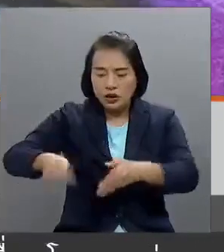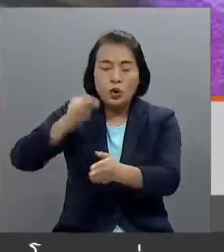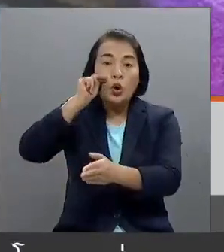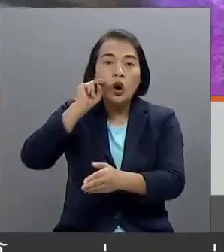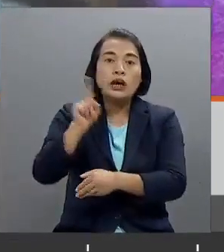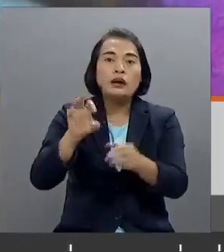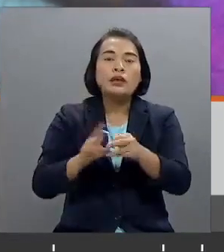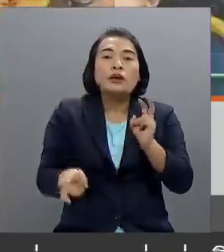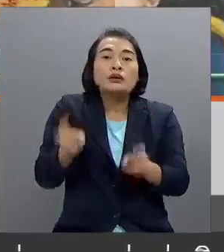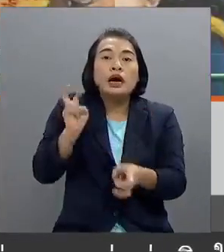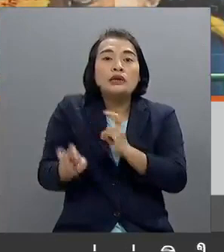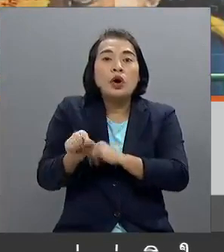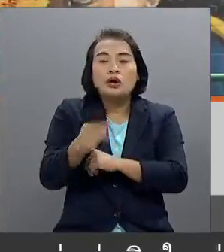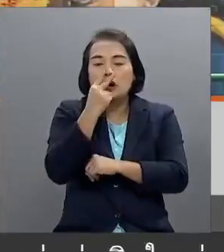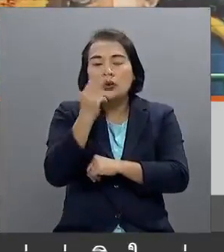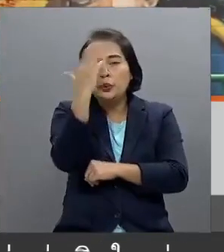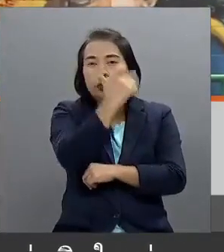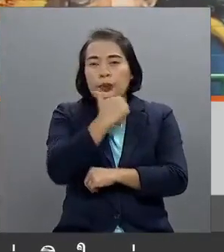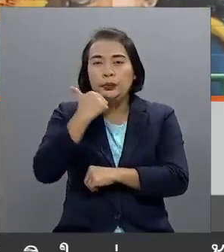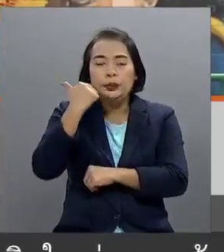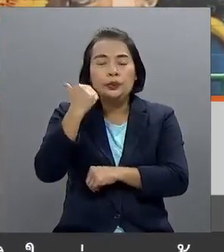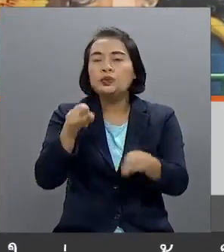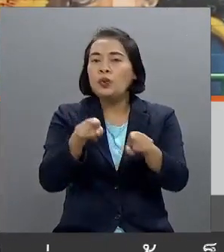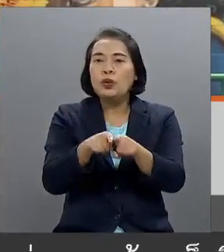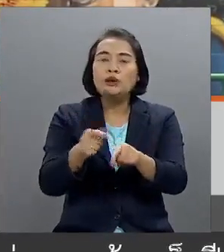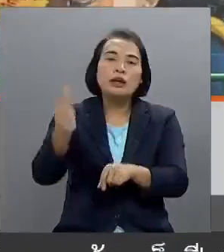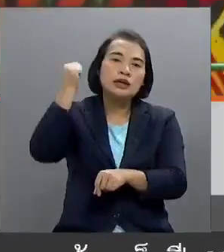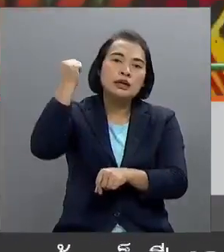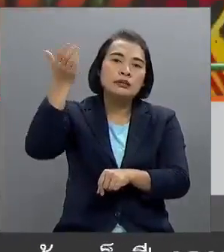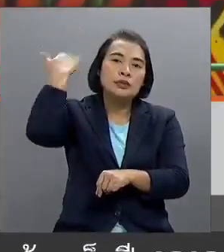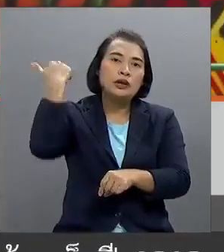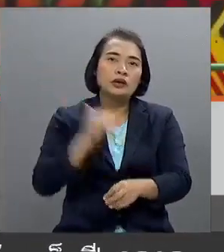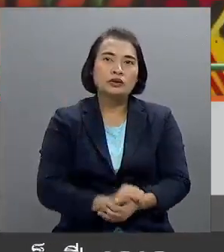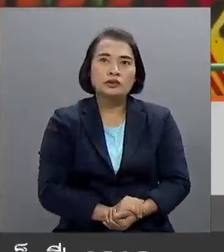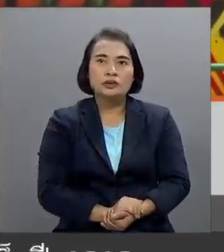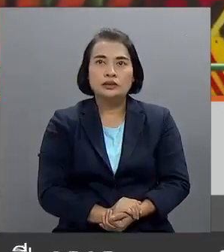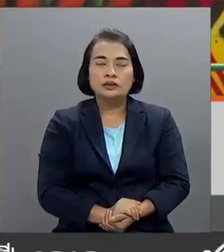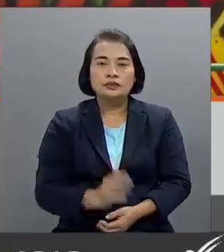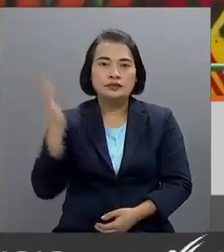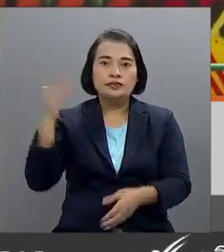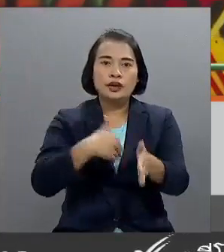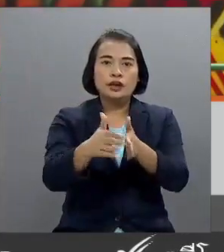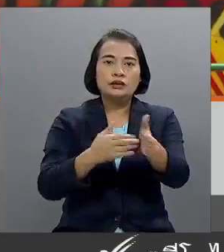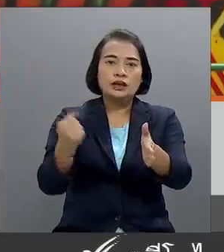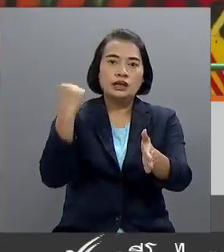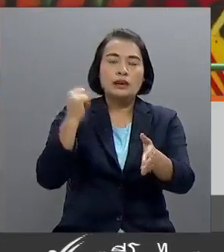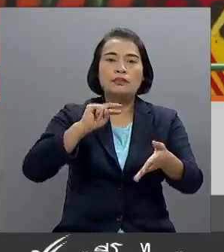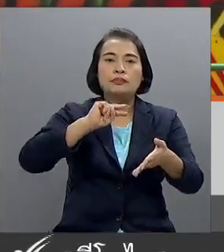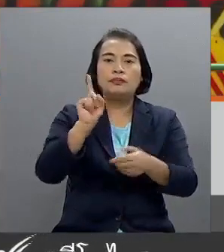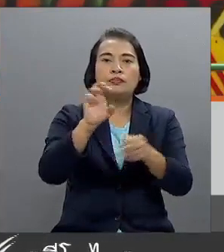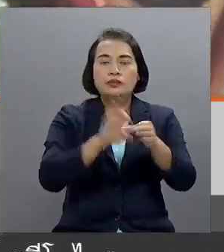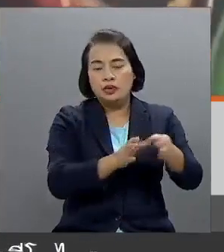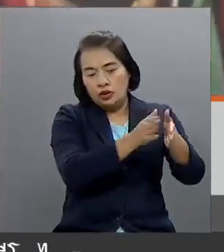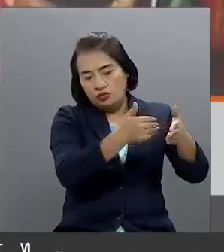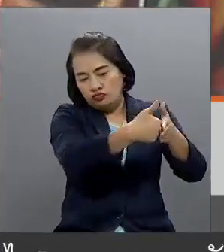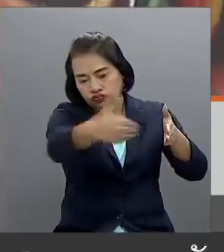วยใสเหมือนในอดีตและมีอีกหลายธีมสะดุดตาเช่นโซนสีเข้มตีความใหม่ตำนานเรื่องผีป่าช้าวัดด